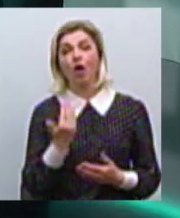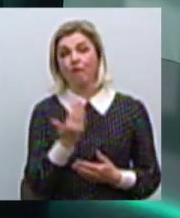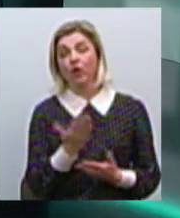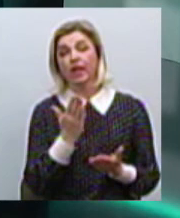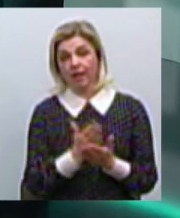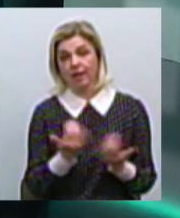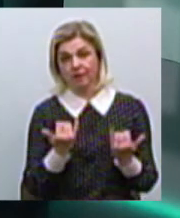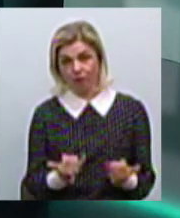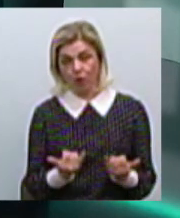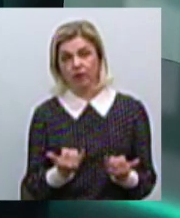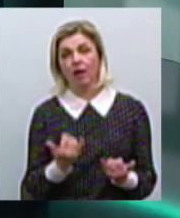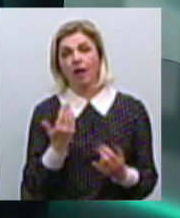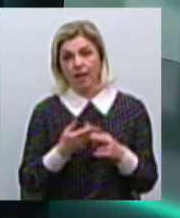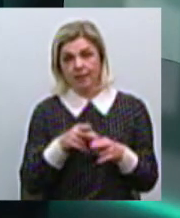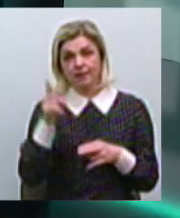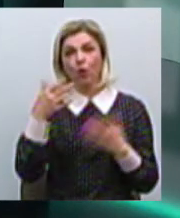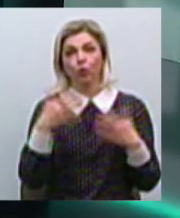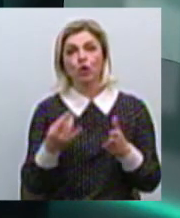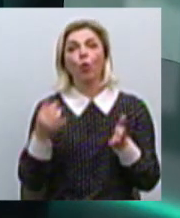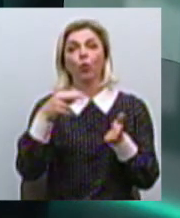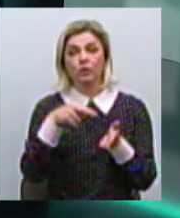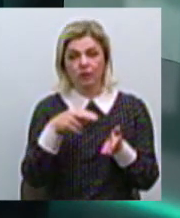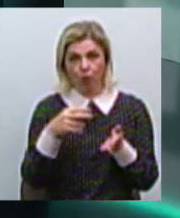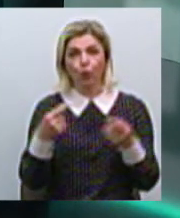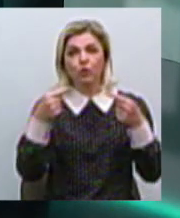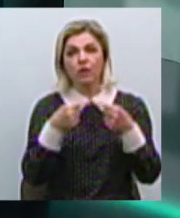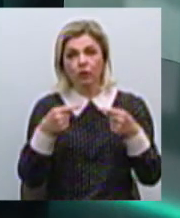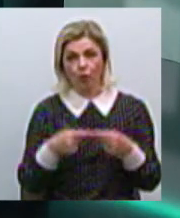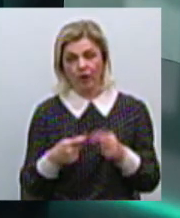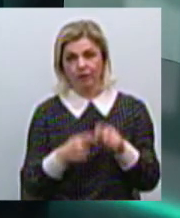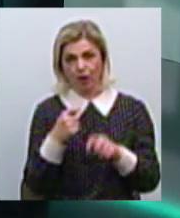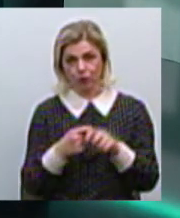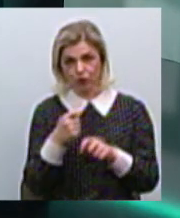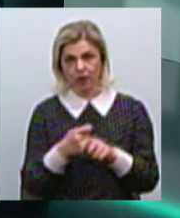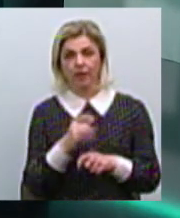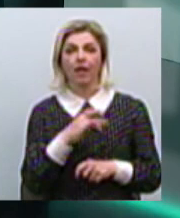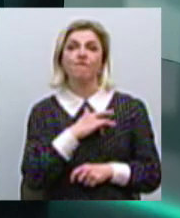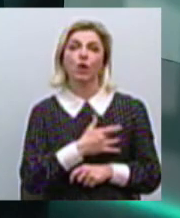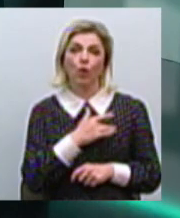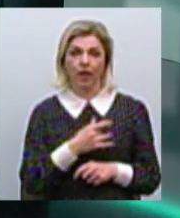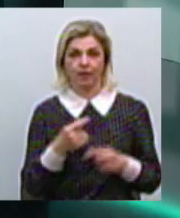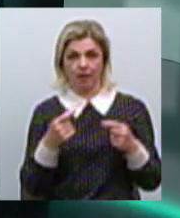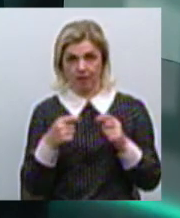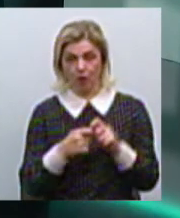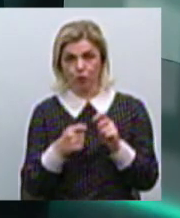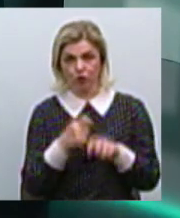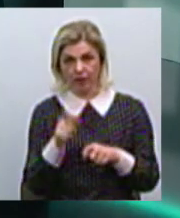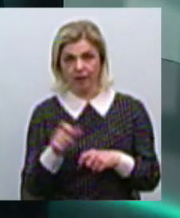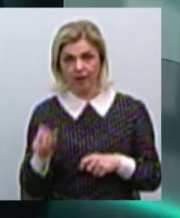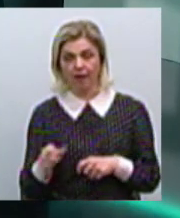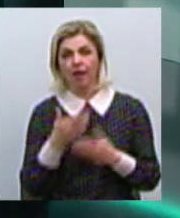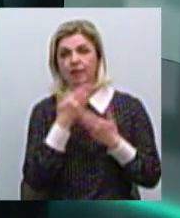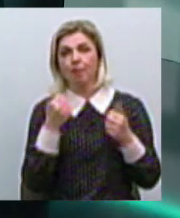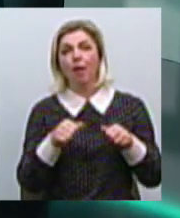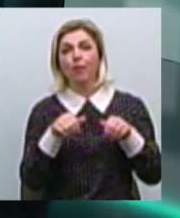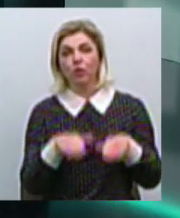сьогодні, тобто воно вже встановлює порушників потенційних, вірогідних, скажімо так, бо немає ще постанову